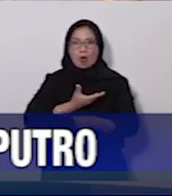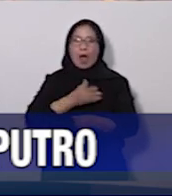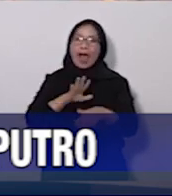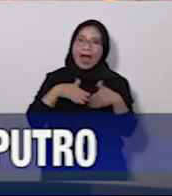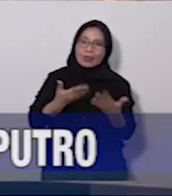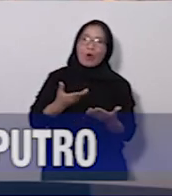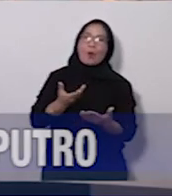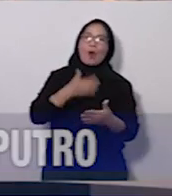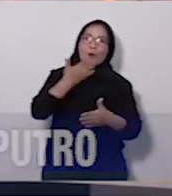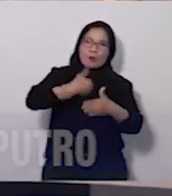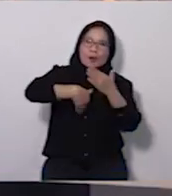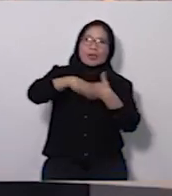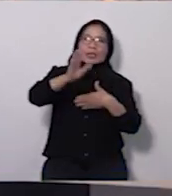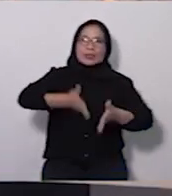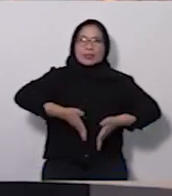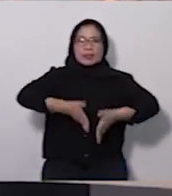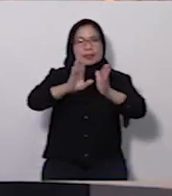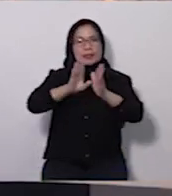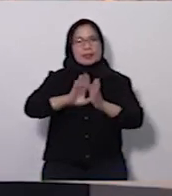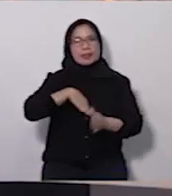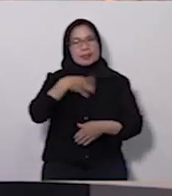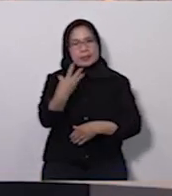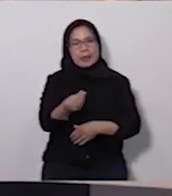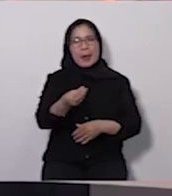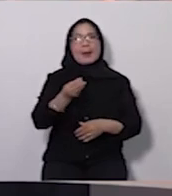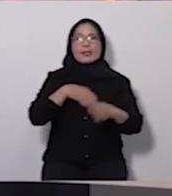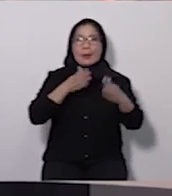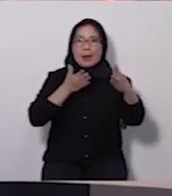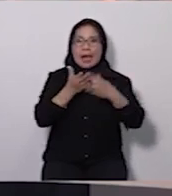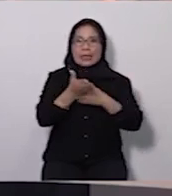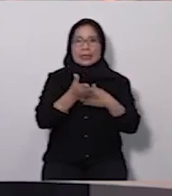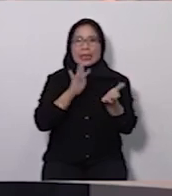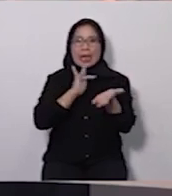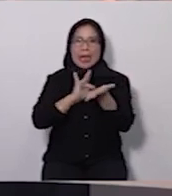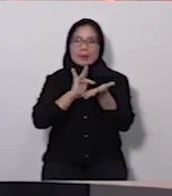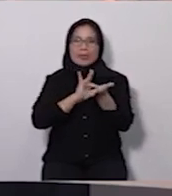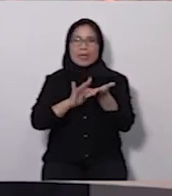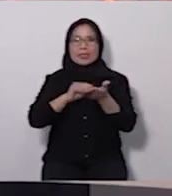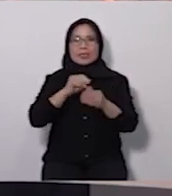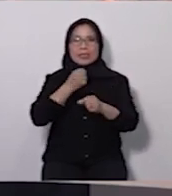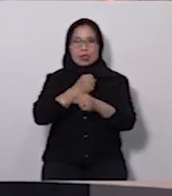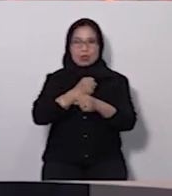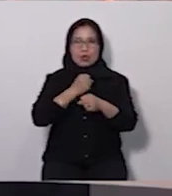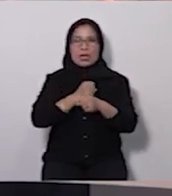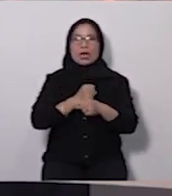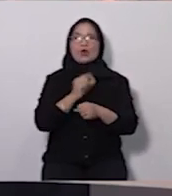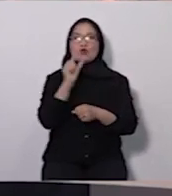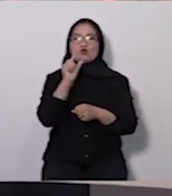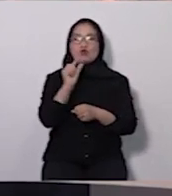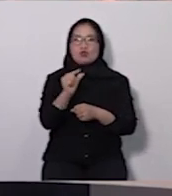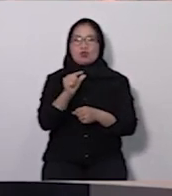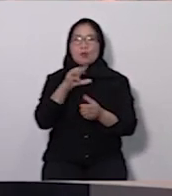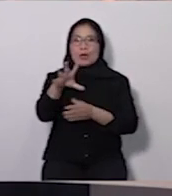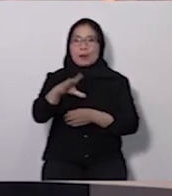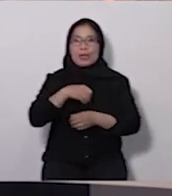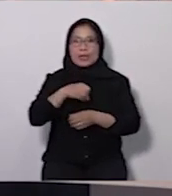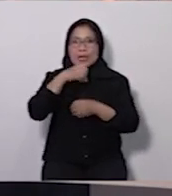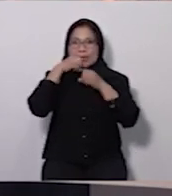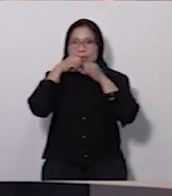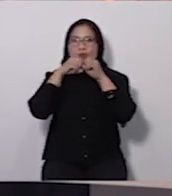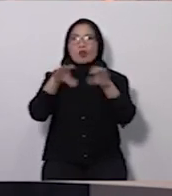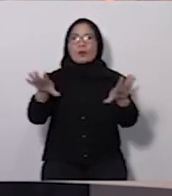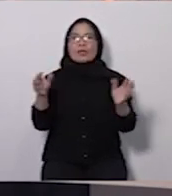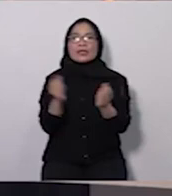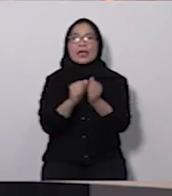sedang melakukan perjalanan mudik dapat mengakses aplikasi Google Map untuk mendapatkan informasi dengan